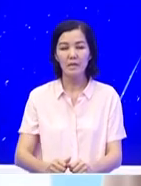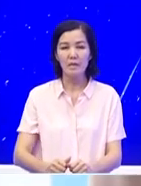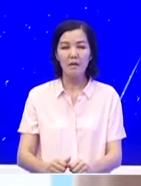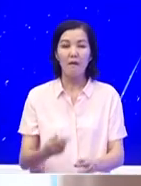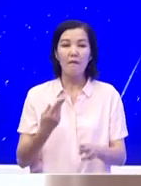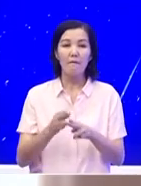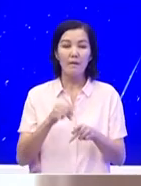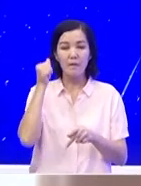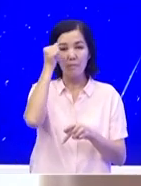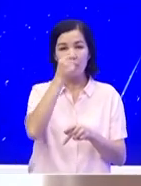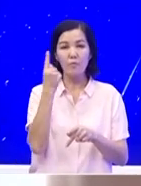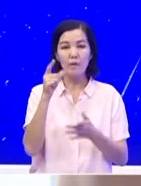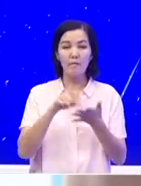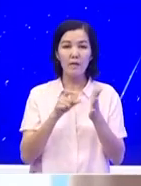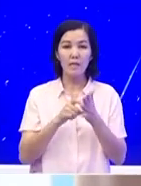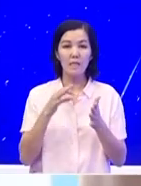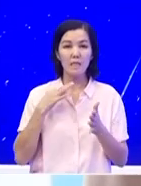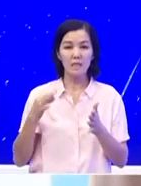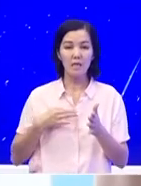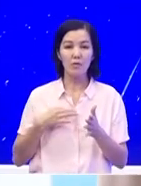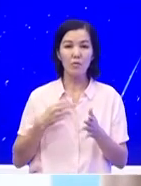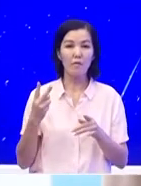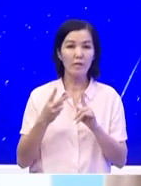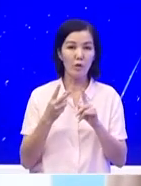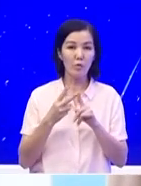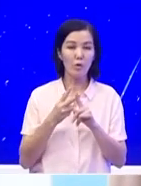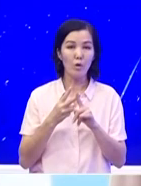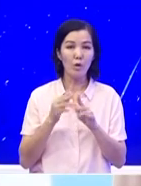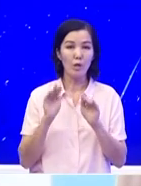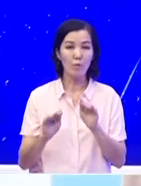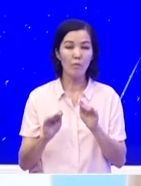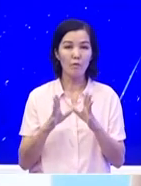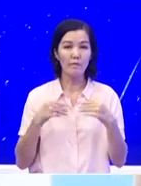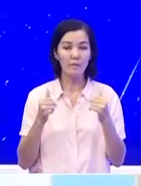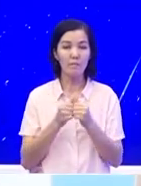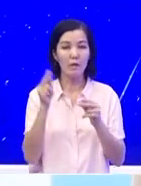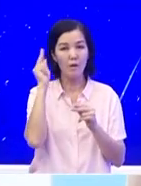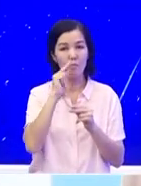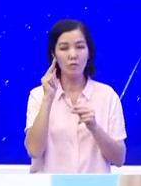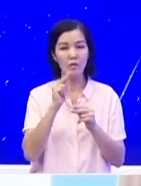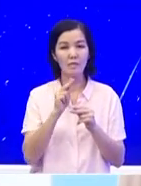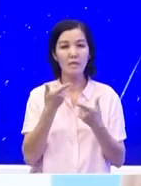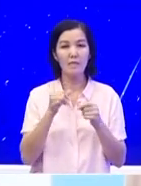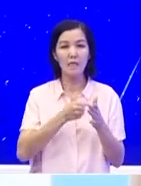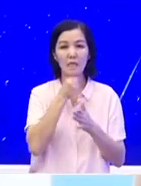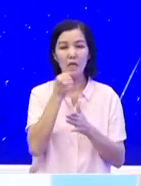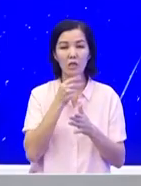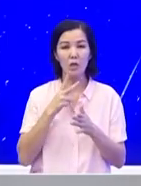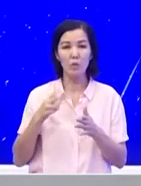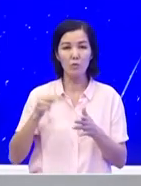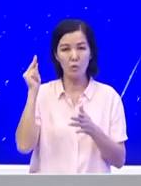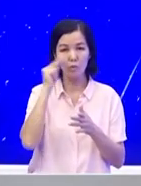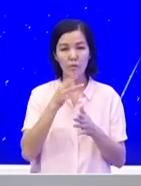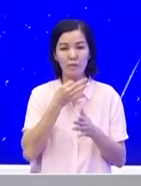В этом году в первый класс пойдет мой сын. Он у нас второй ребенок в семье. Хочу, чтобы обучался в той же школе, что и моя старшая дочь.